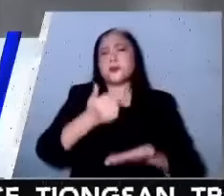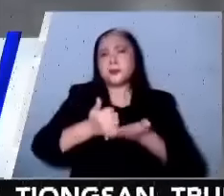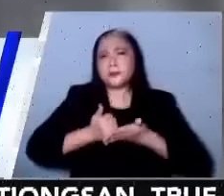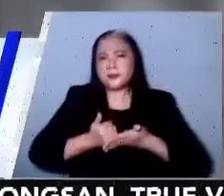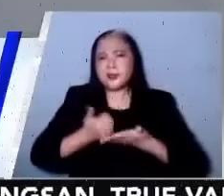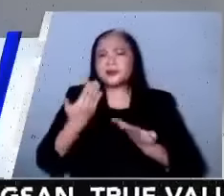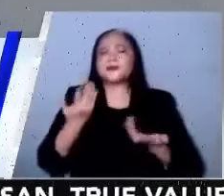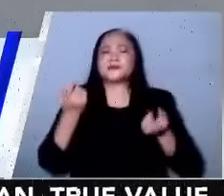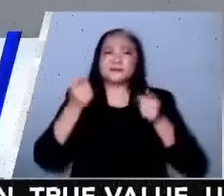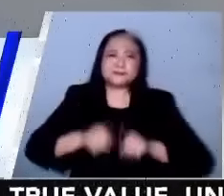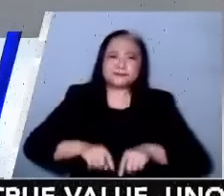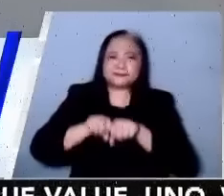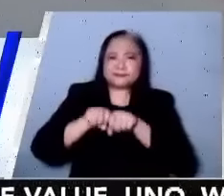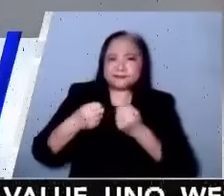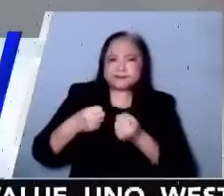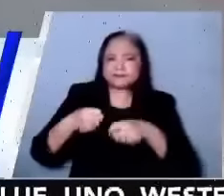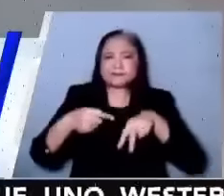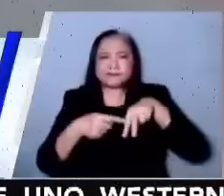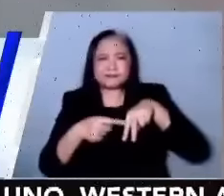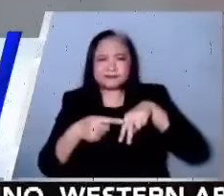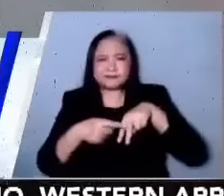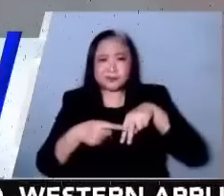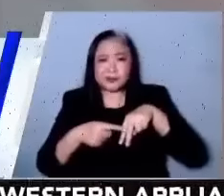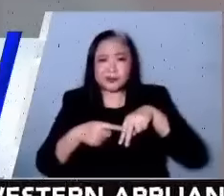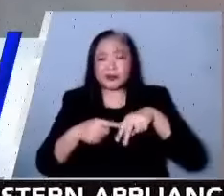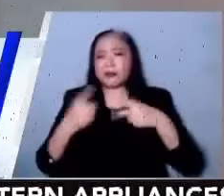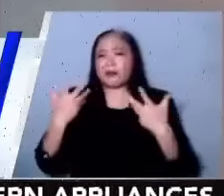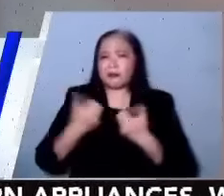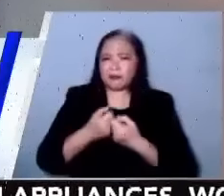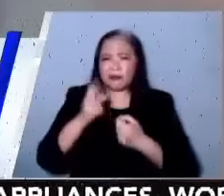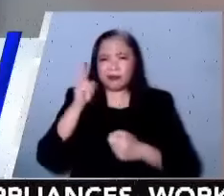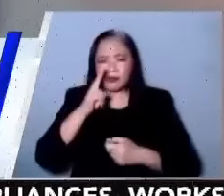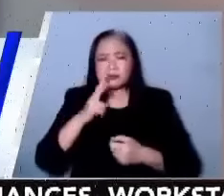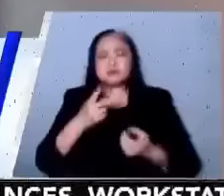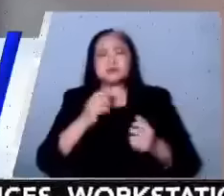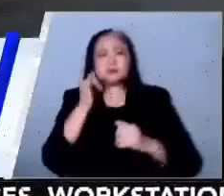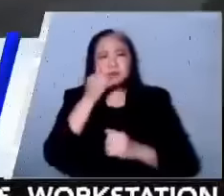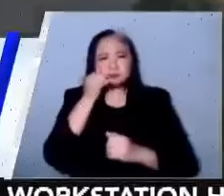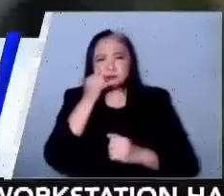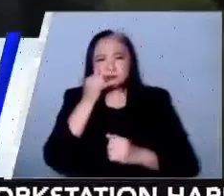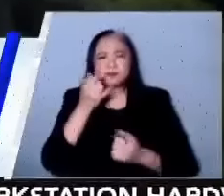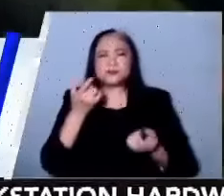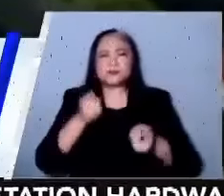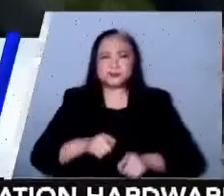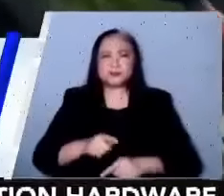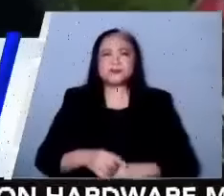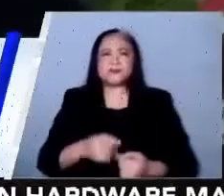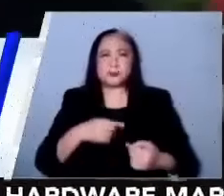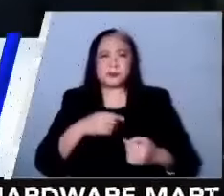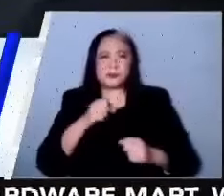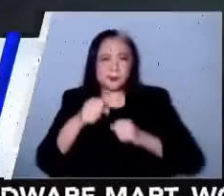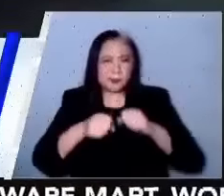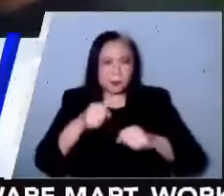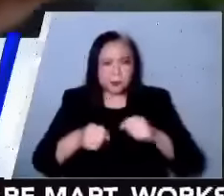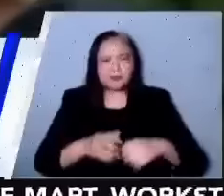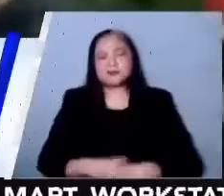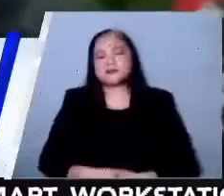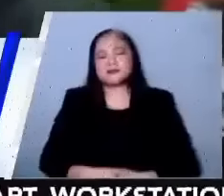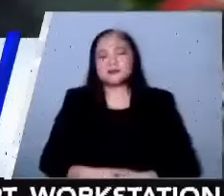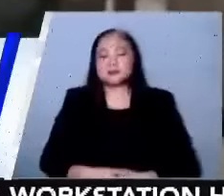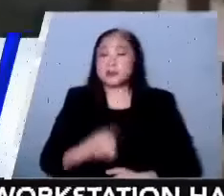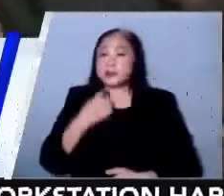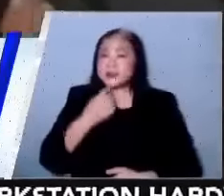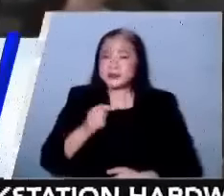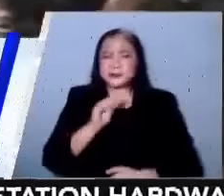ng knee-injury noong Agosto habang ginagawa ang isang stunt. Panawagan niya ngayon, itigil